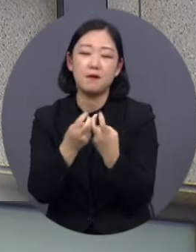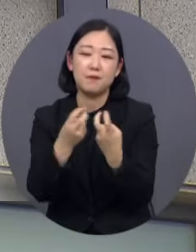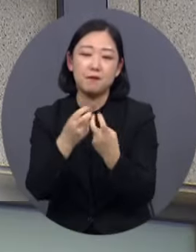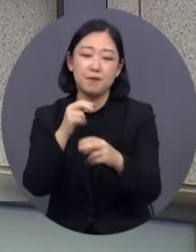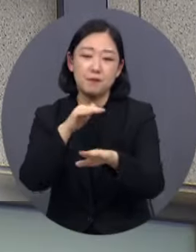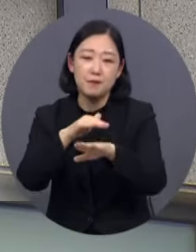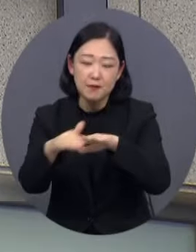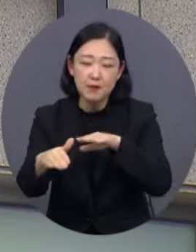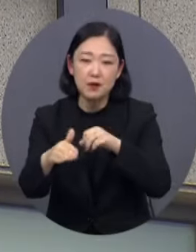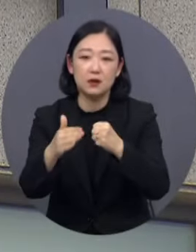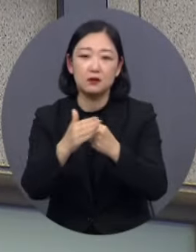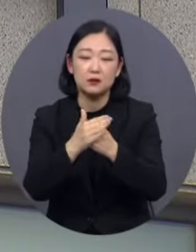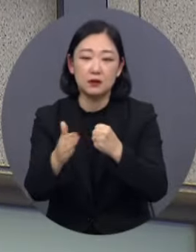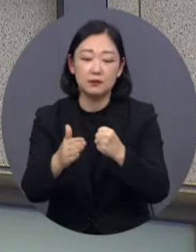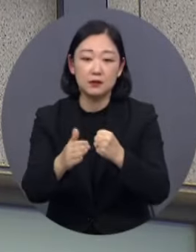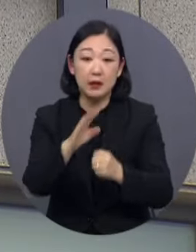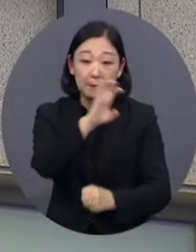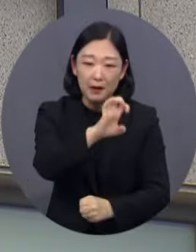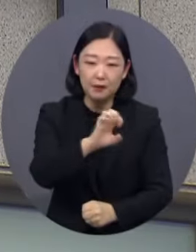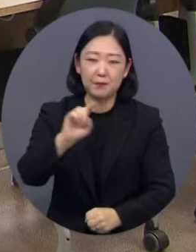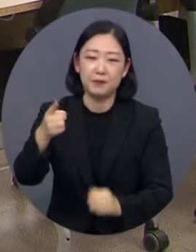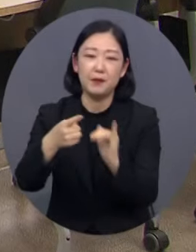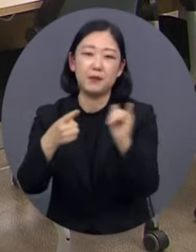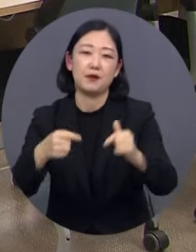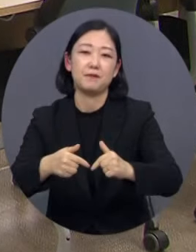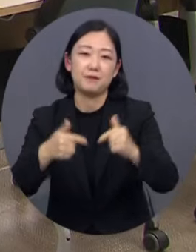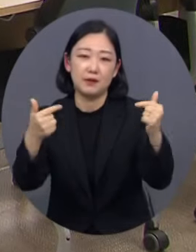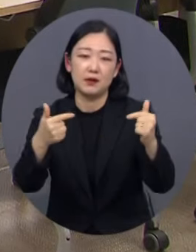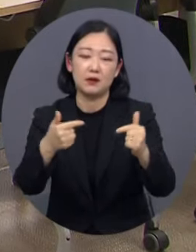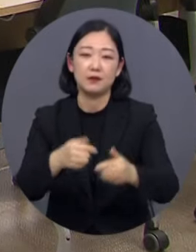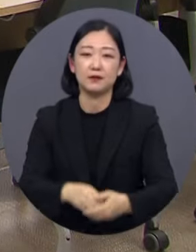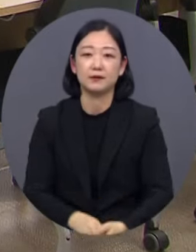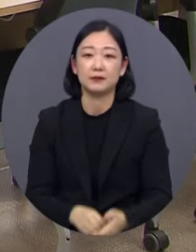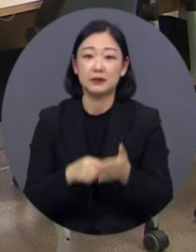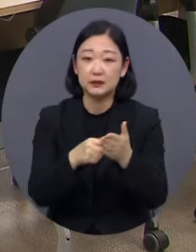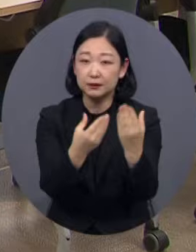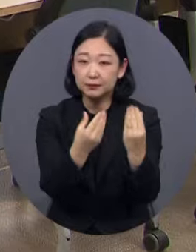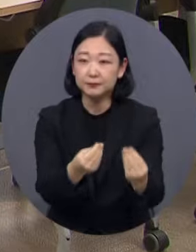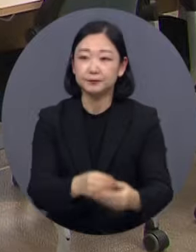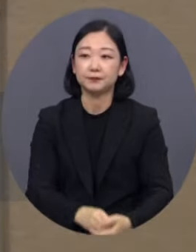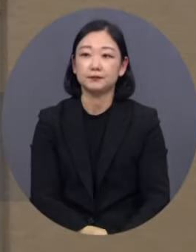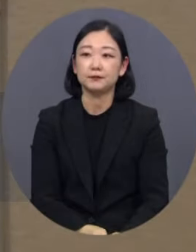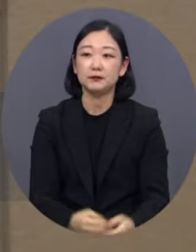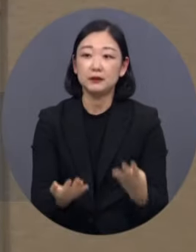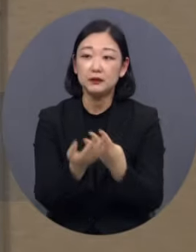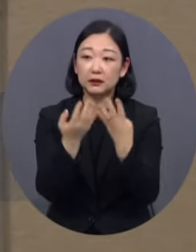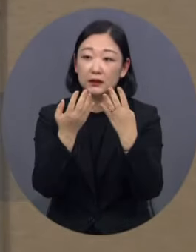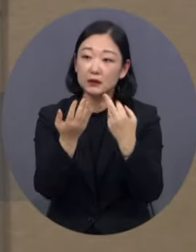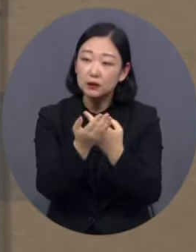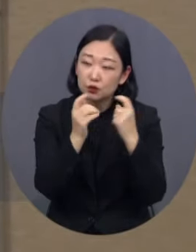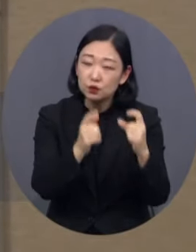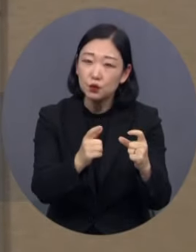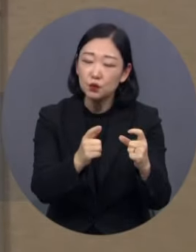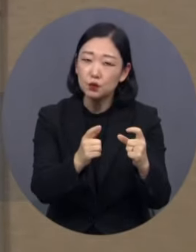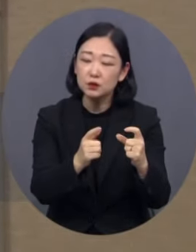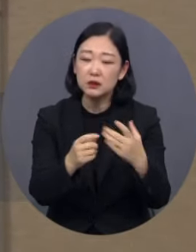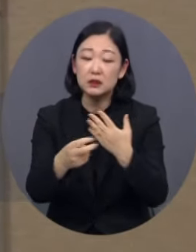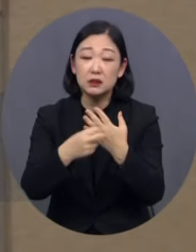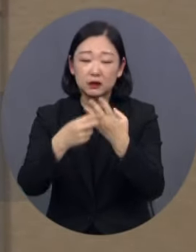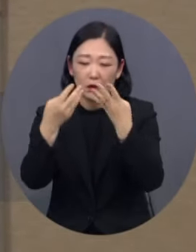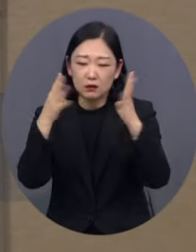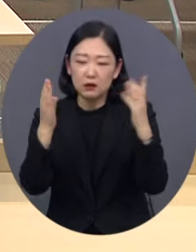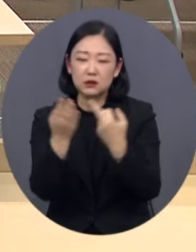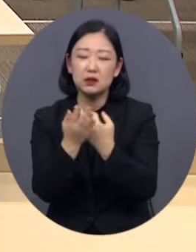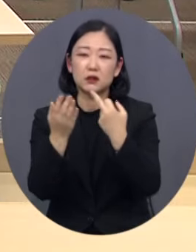100명으로 늘려달라고 신청했습니다. 제주도 같은 경우는 우리 제주대학 의과대학밖에